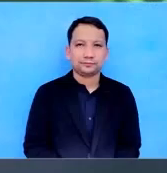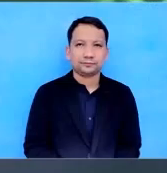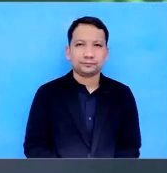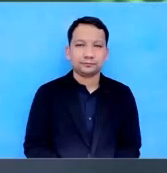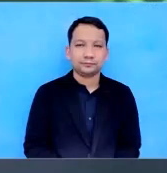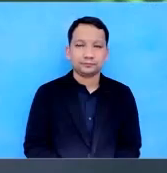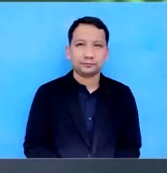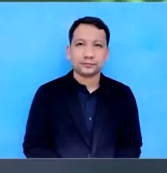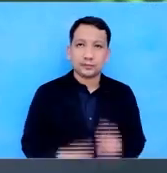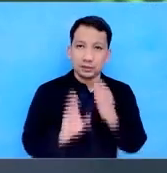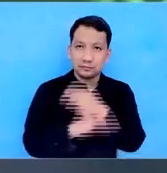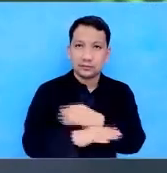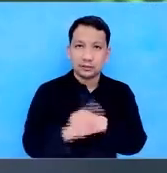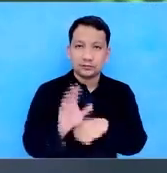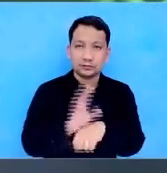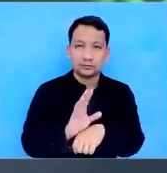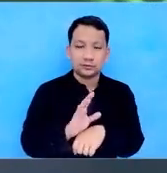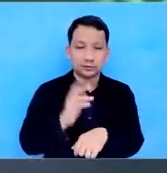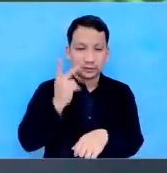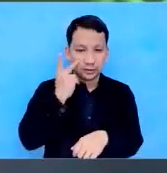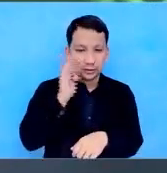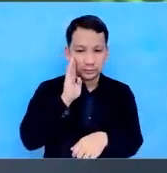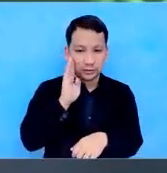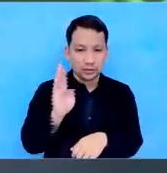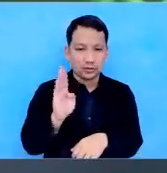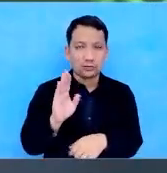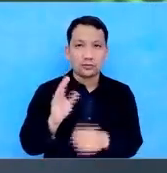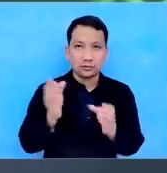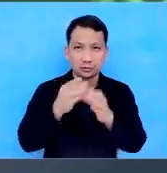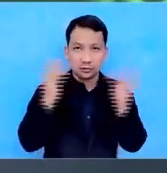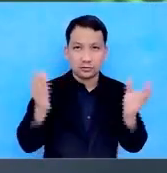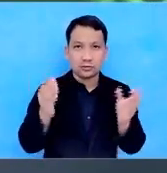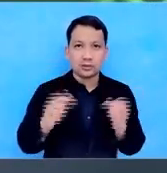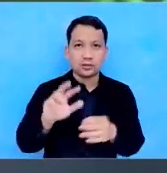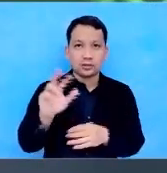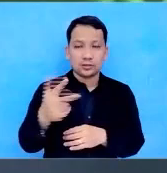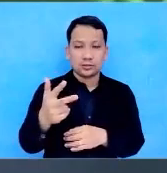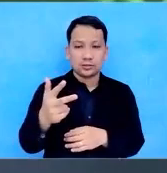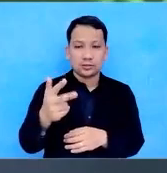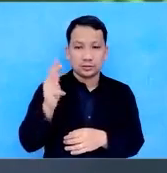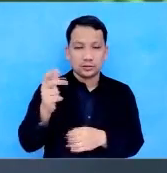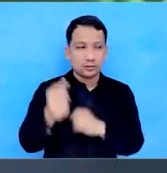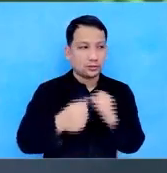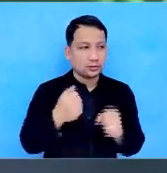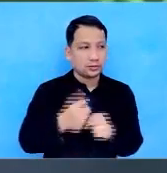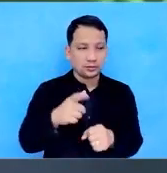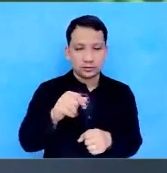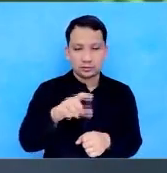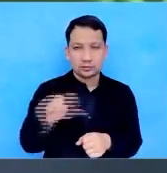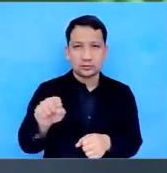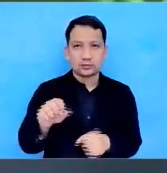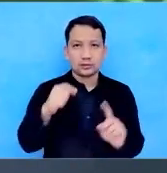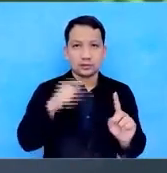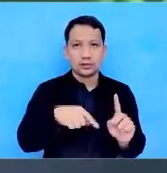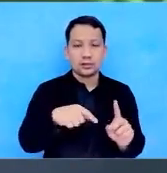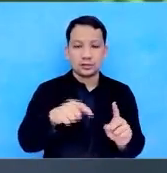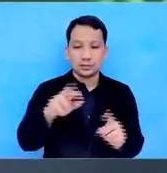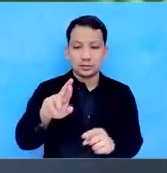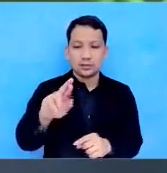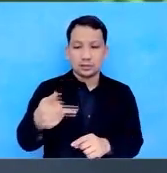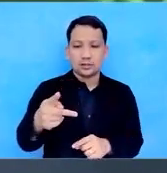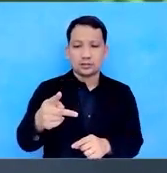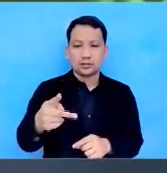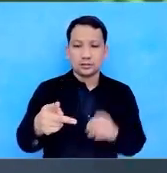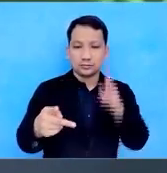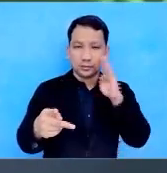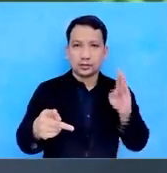Balik pelikula na si Catherine Bernardo para sa pagdiriwang ng ikatatlong dekada ng Star Cinema. Si RK Bagaching naman, bukod sa pagganap